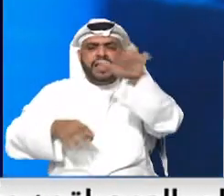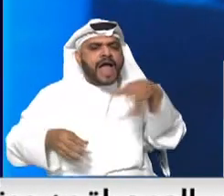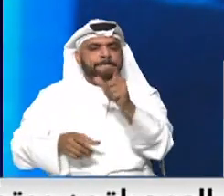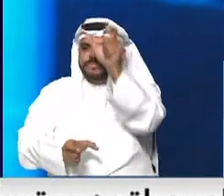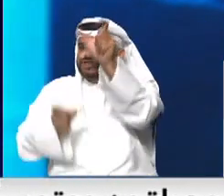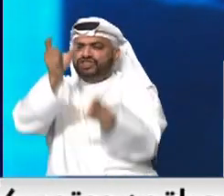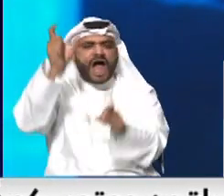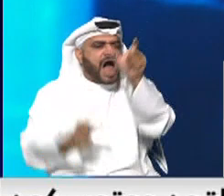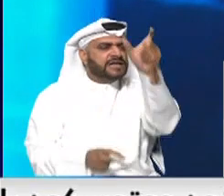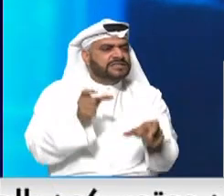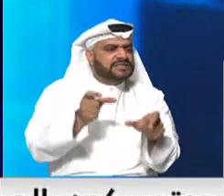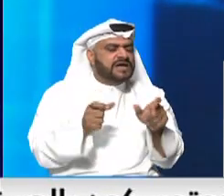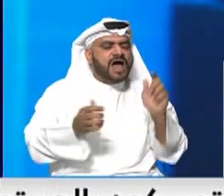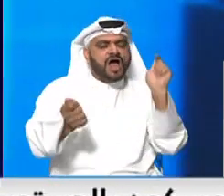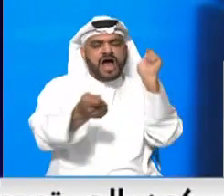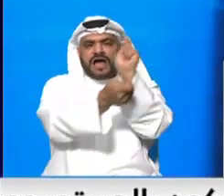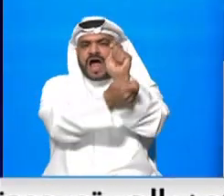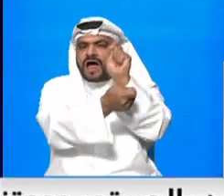قضائيه.